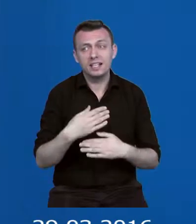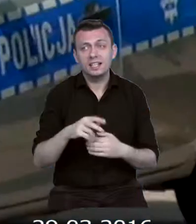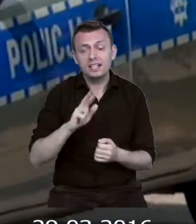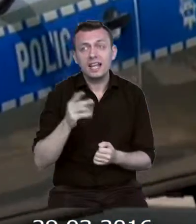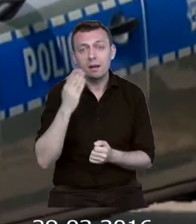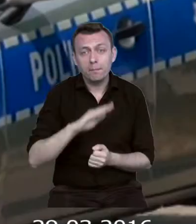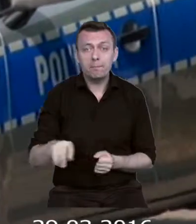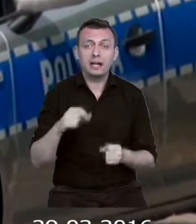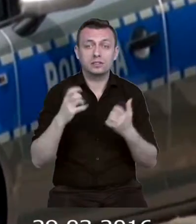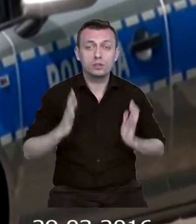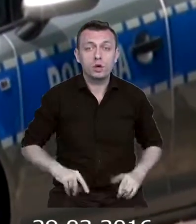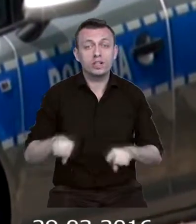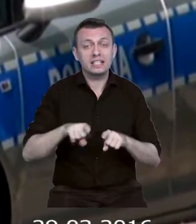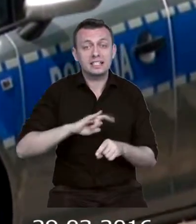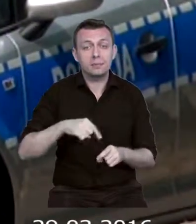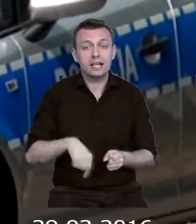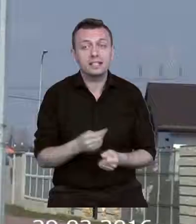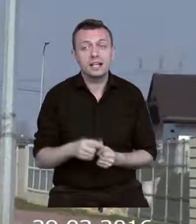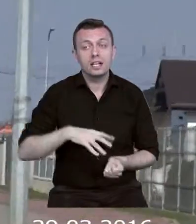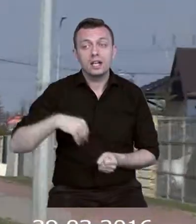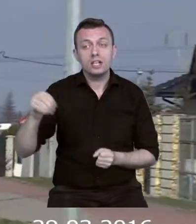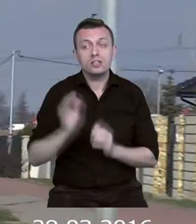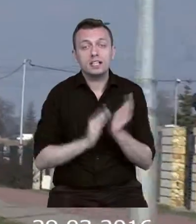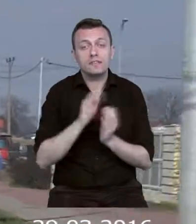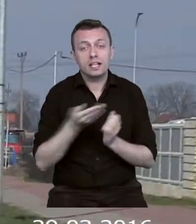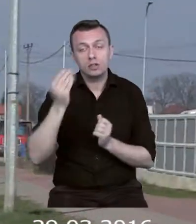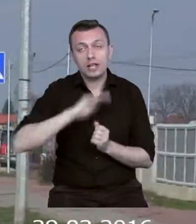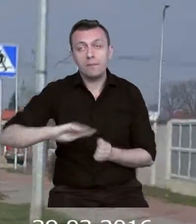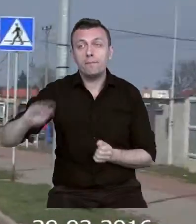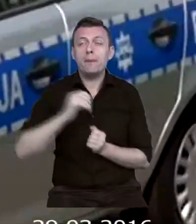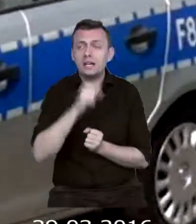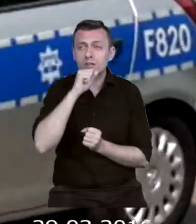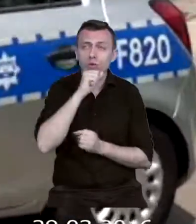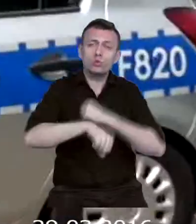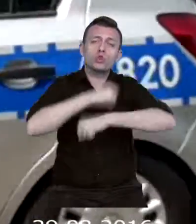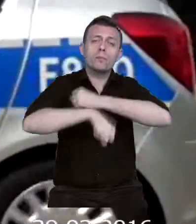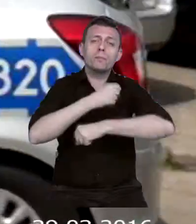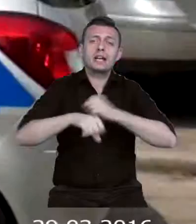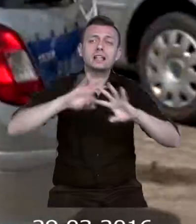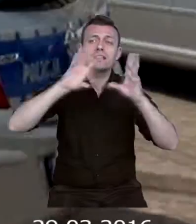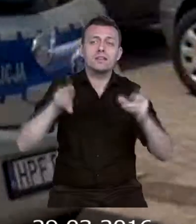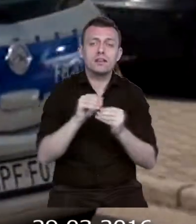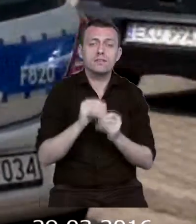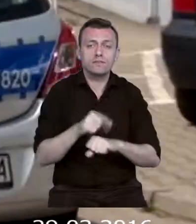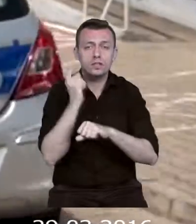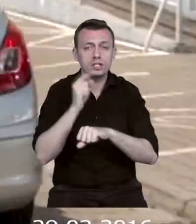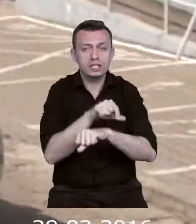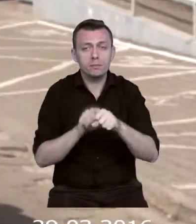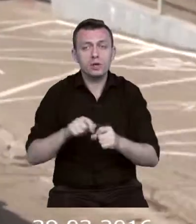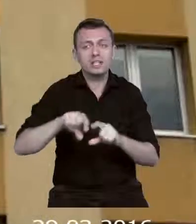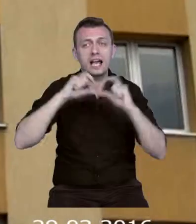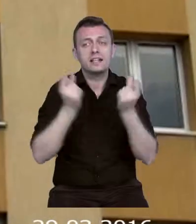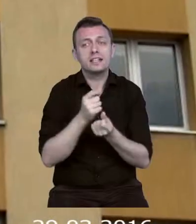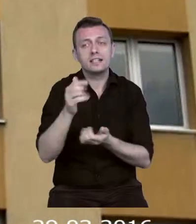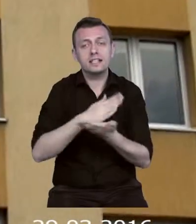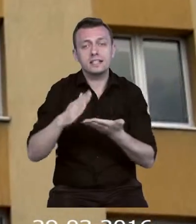sami. Święta wielkanocne to okres wytężonej pracy policjantów z drogówki, jednak tym razem kierowcy zrobili im świąteczny